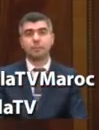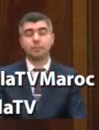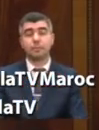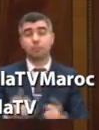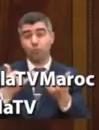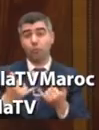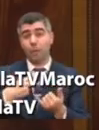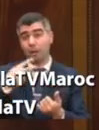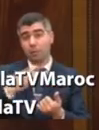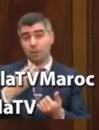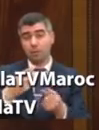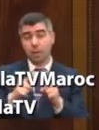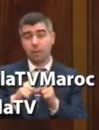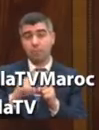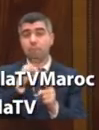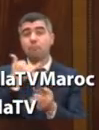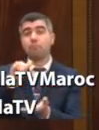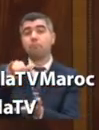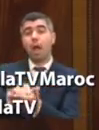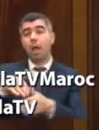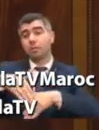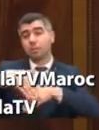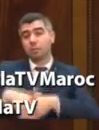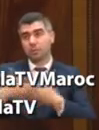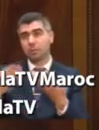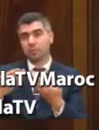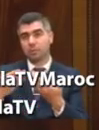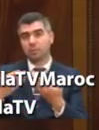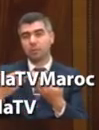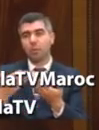نتحدث دائما عن الشهداء وقد رحلوا بأجسادهم،